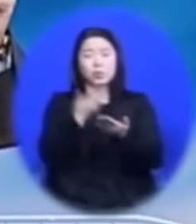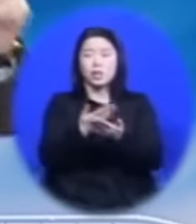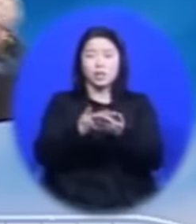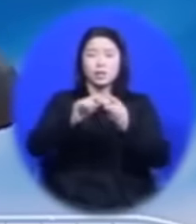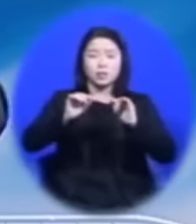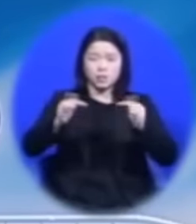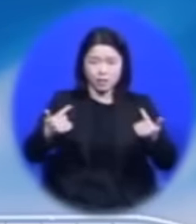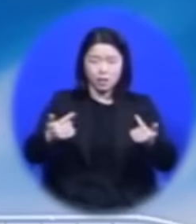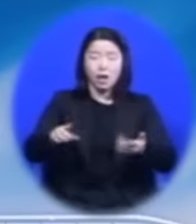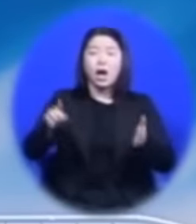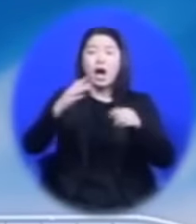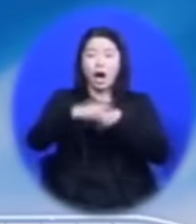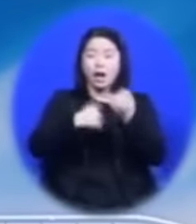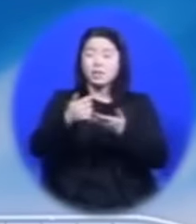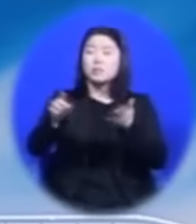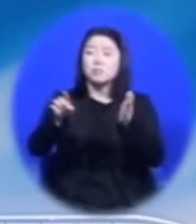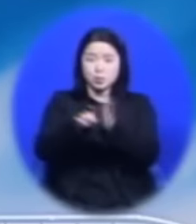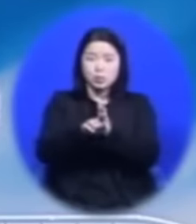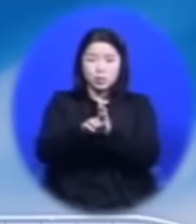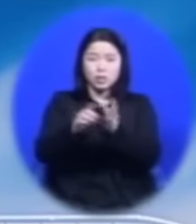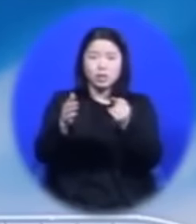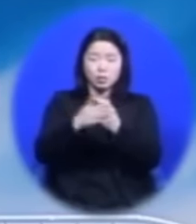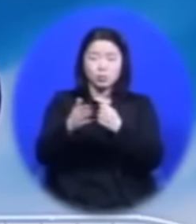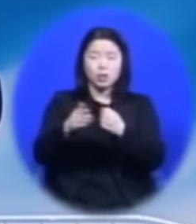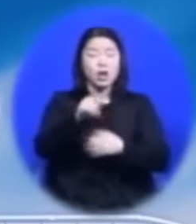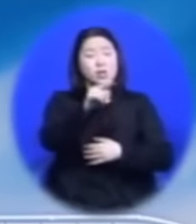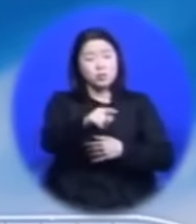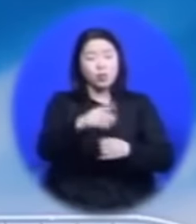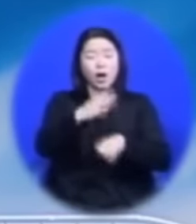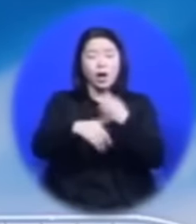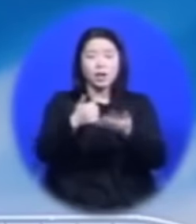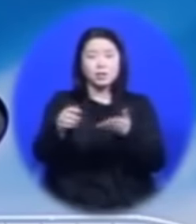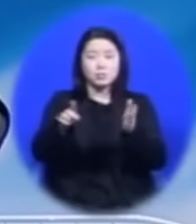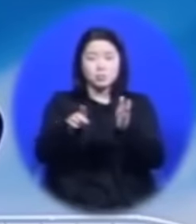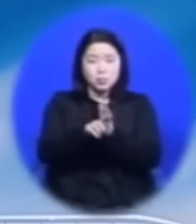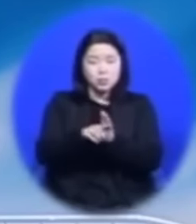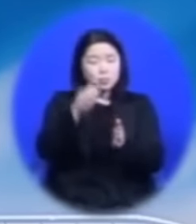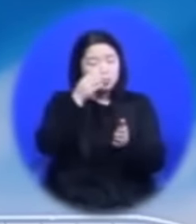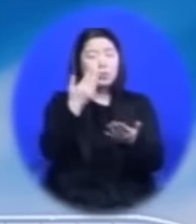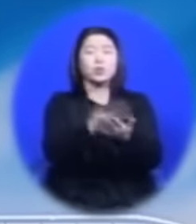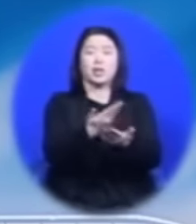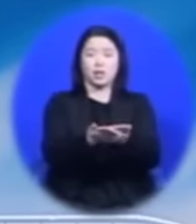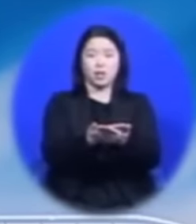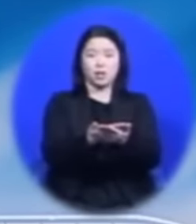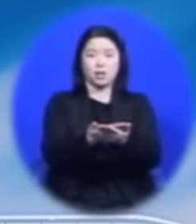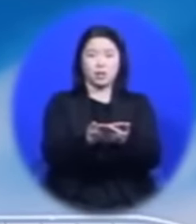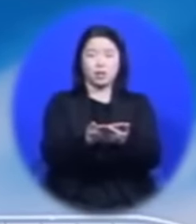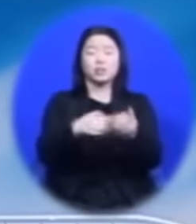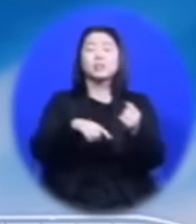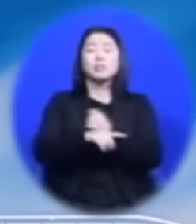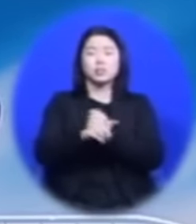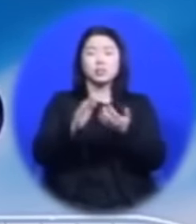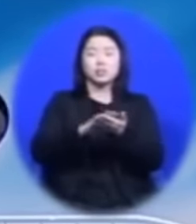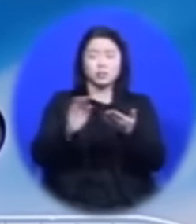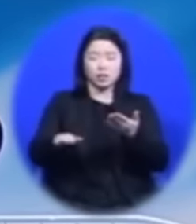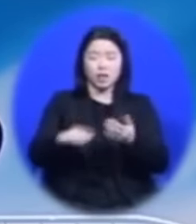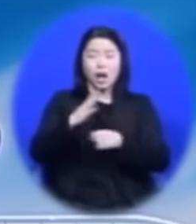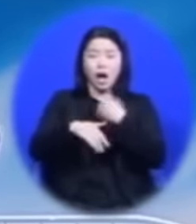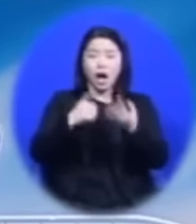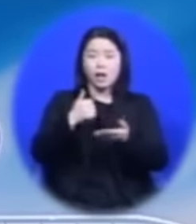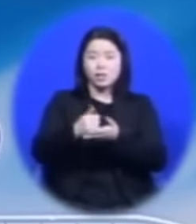하나님을 믿는다며. 그러면 하나님을 믿는 믿음을 한번 보여달라고. 하나님을